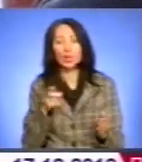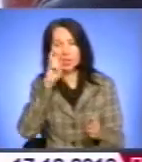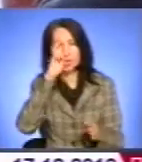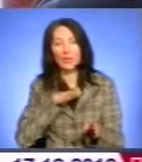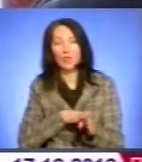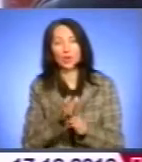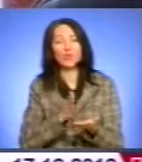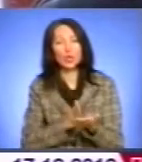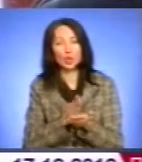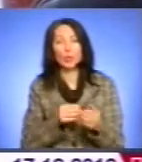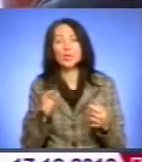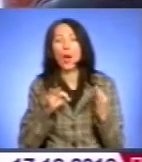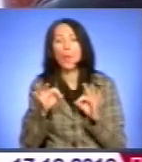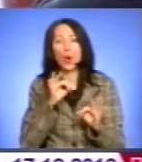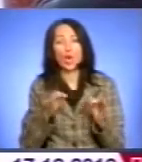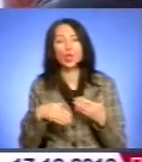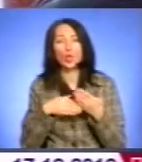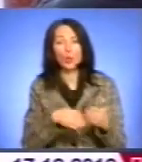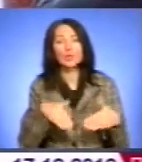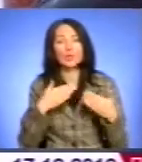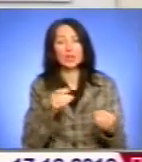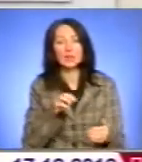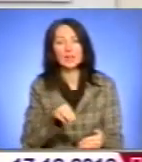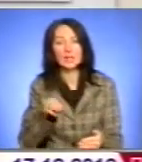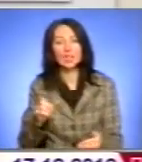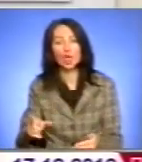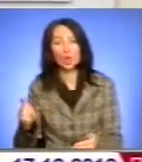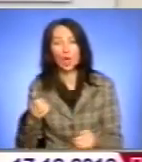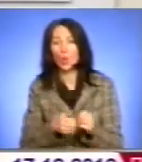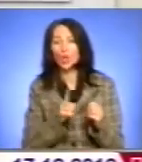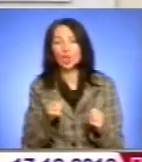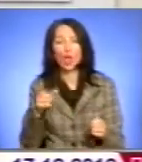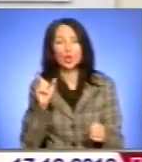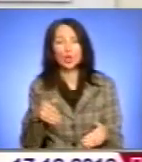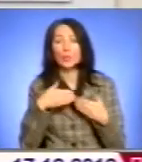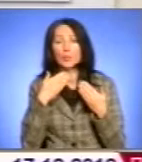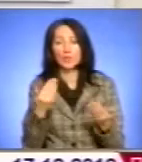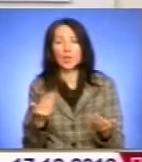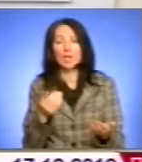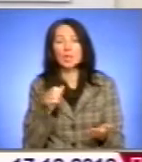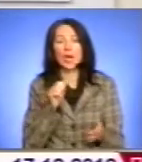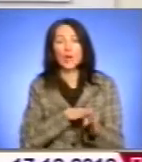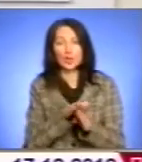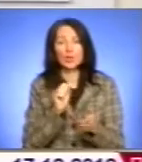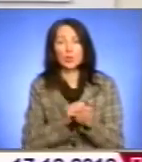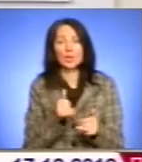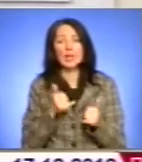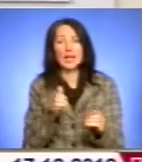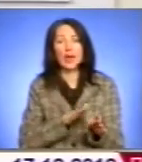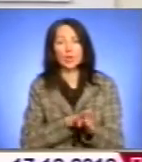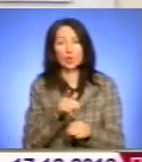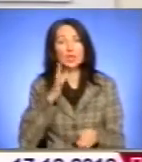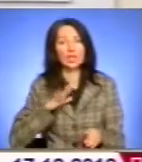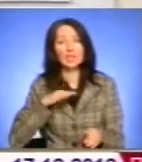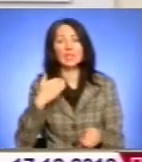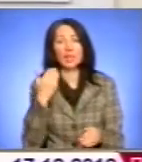за порадою та допомогою звертаються тисячі громадян. Кожна людина, пред'являючи виконавчий документ до виконання, надіється на